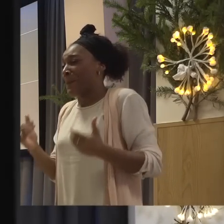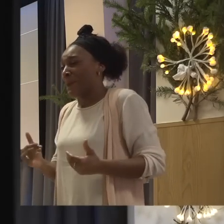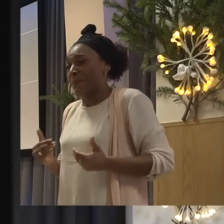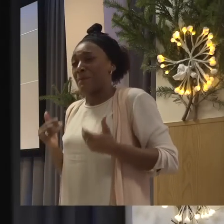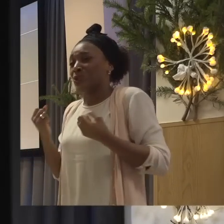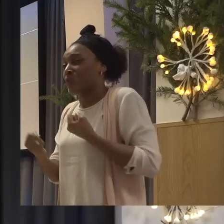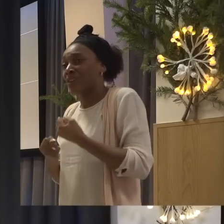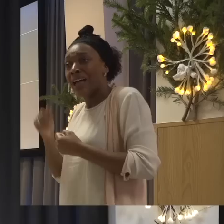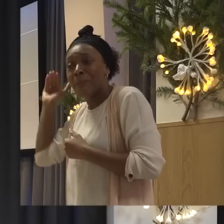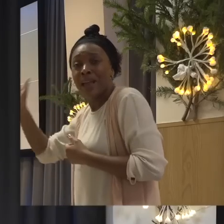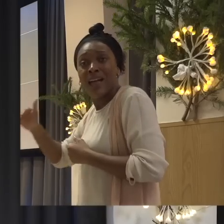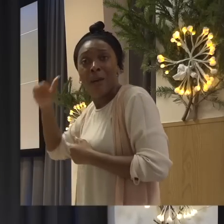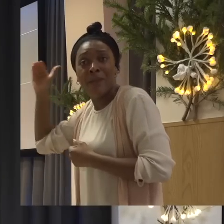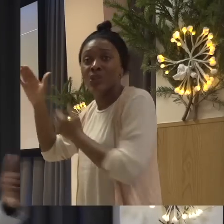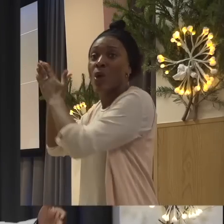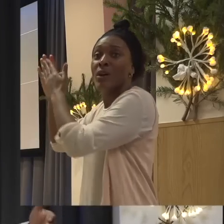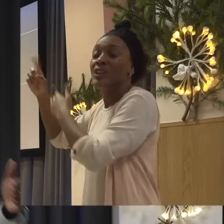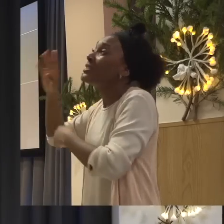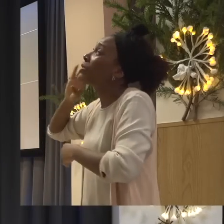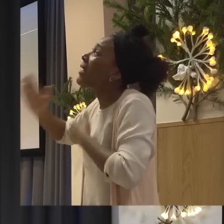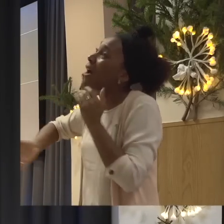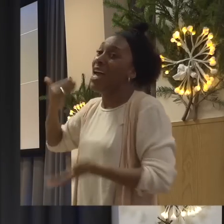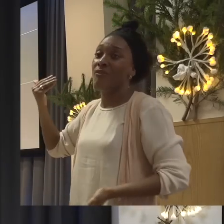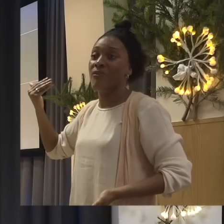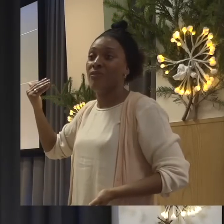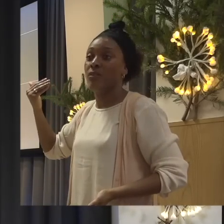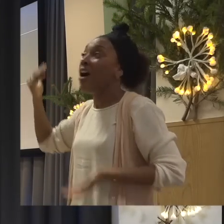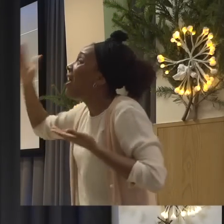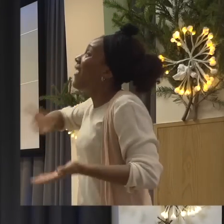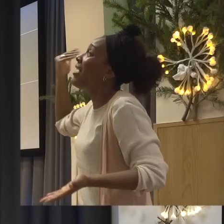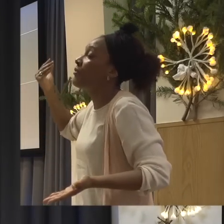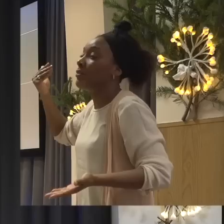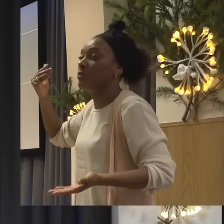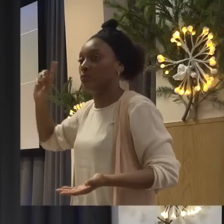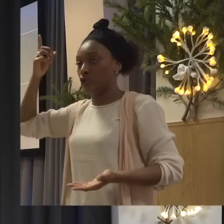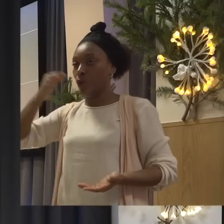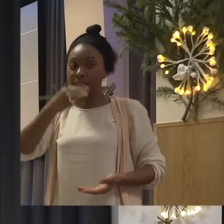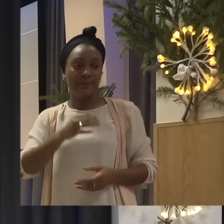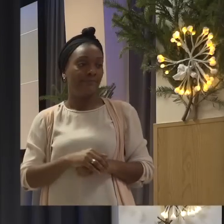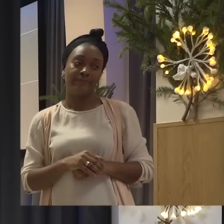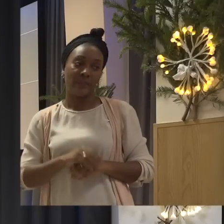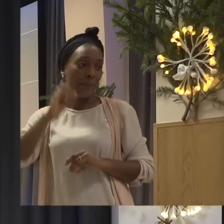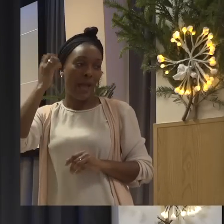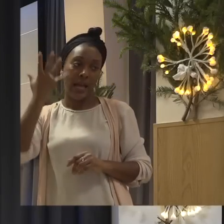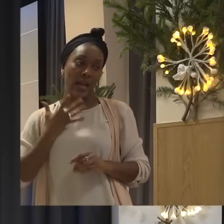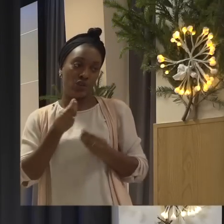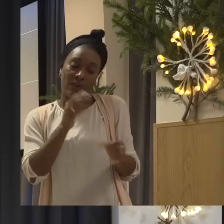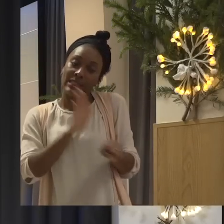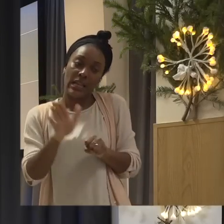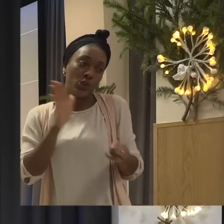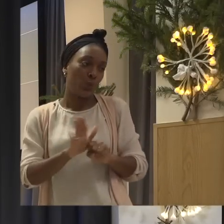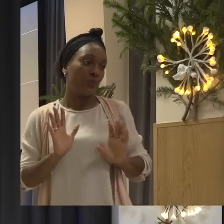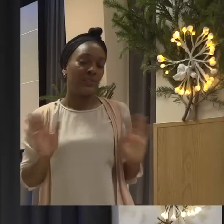et il prie Dieu pour que cette souffrance parte. Dieu lui dit, Paul, ma grâce te suffit. Ma